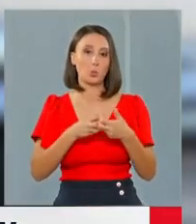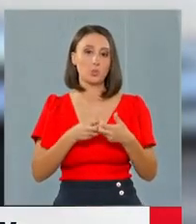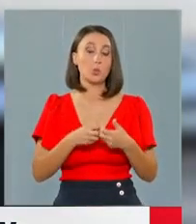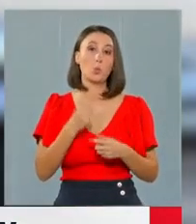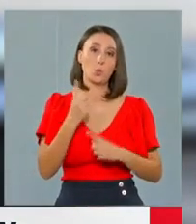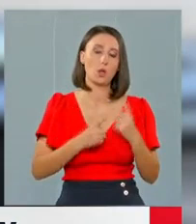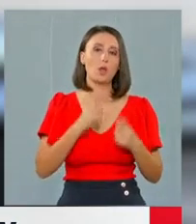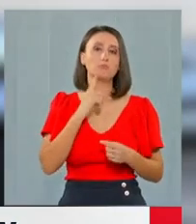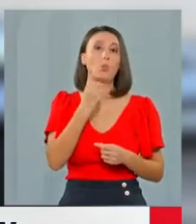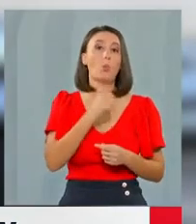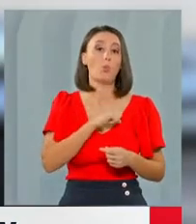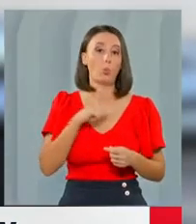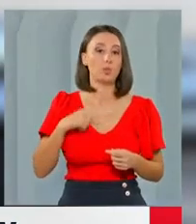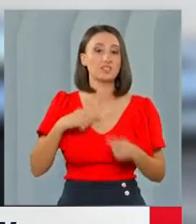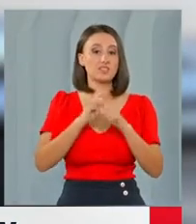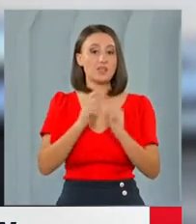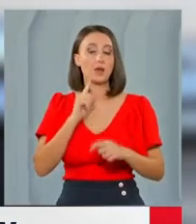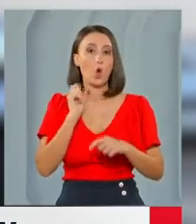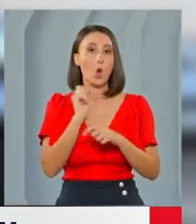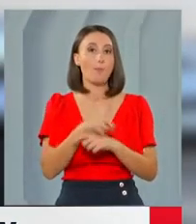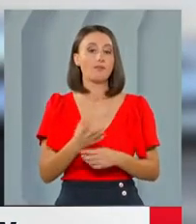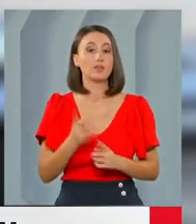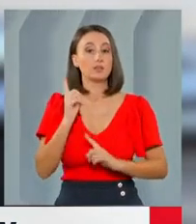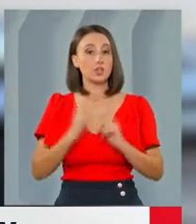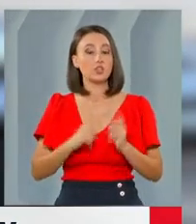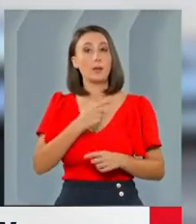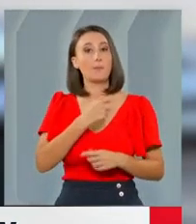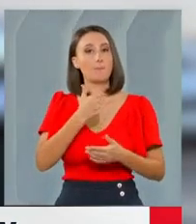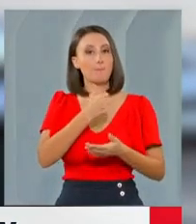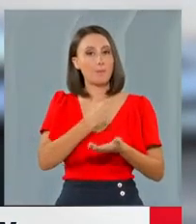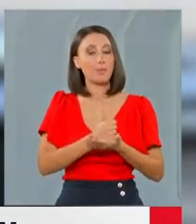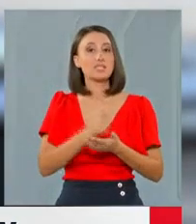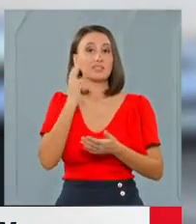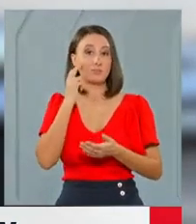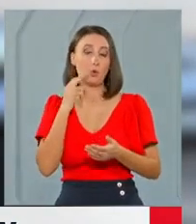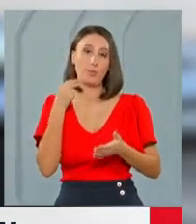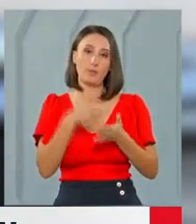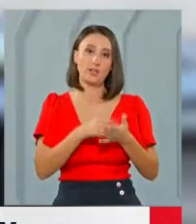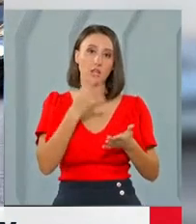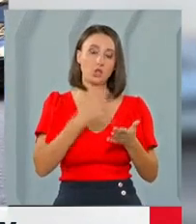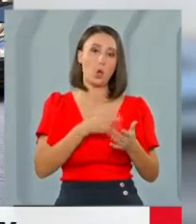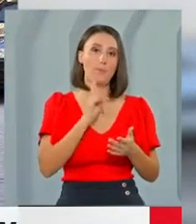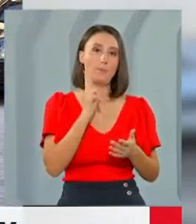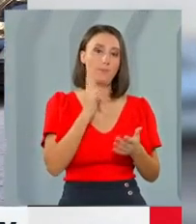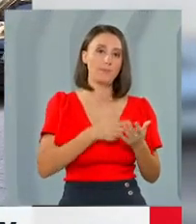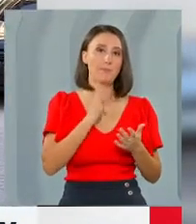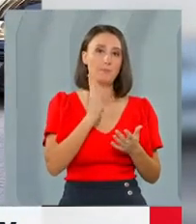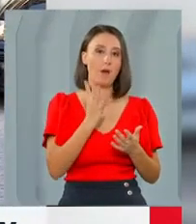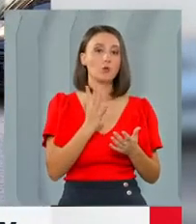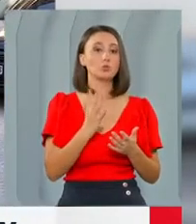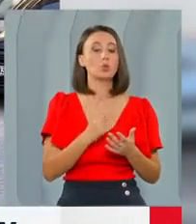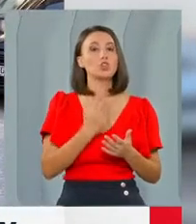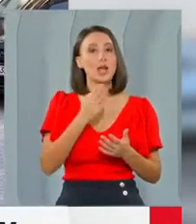unele chiar unice în țară și aduse pe comandă asta deși Primăria Sibiu plătea încă din 2004 Câte 6000 €